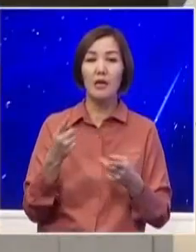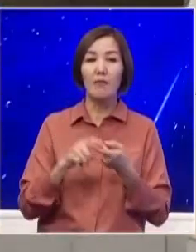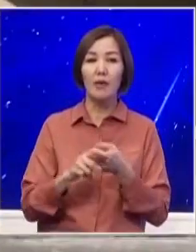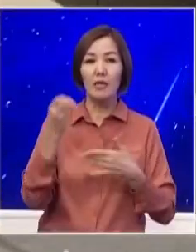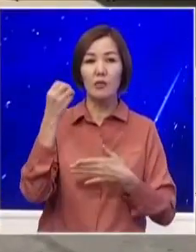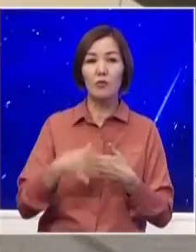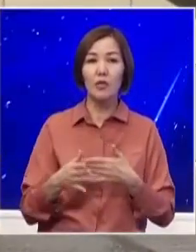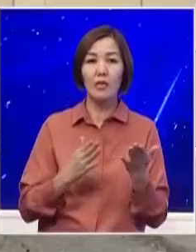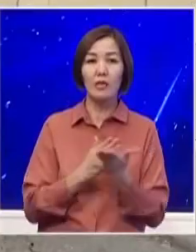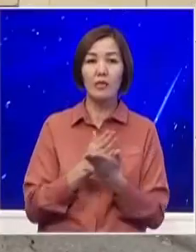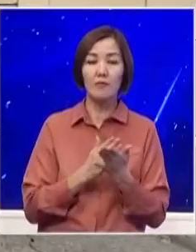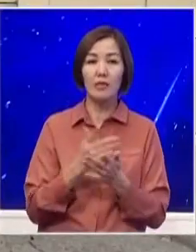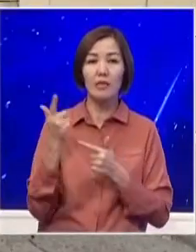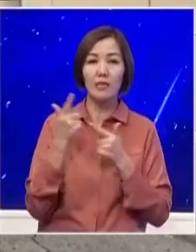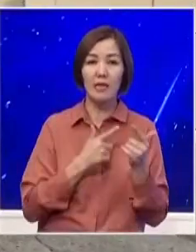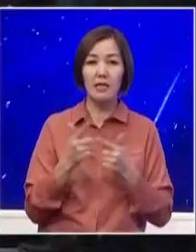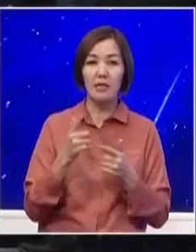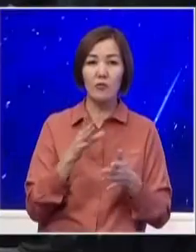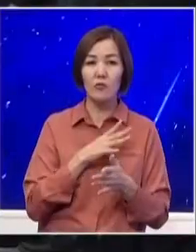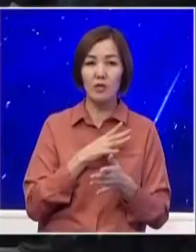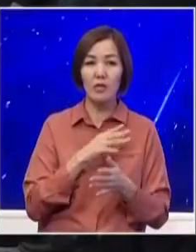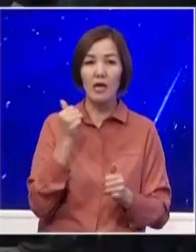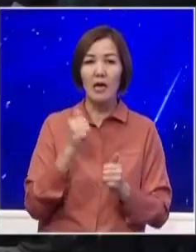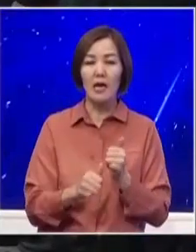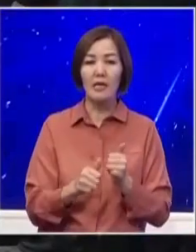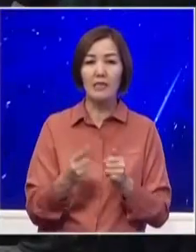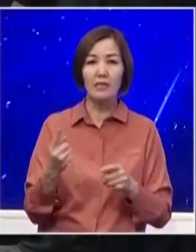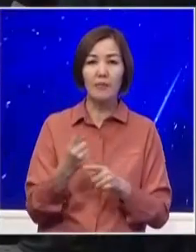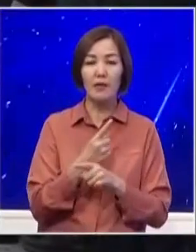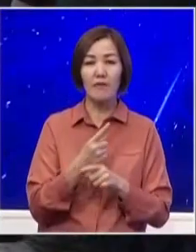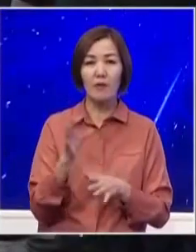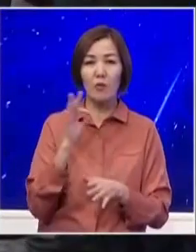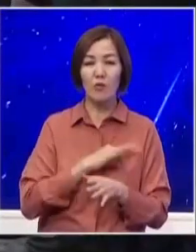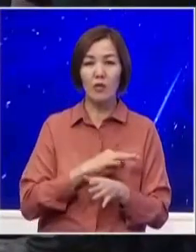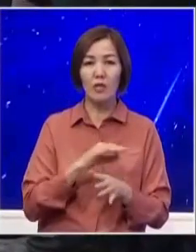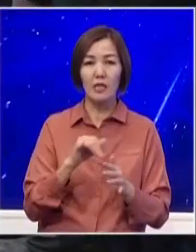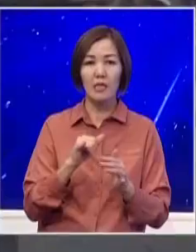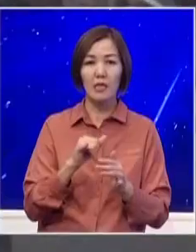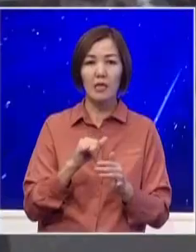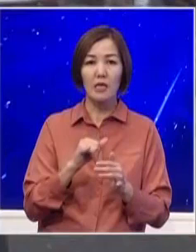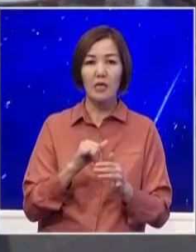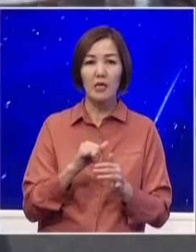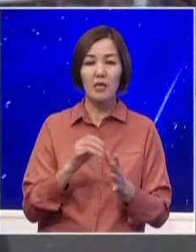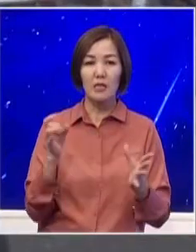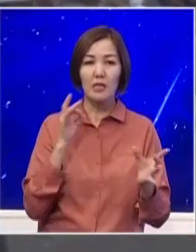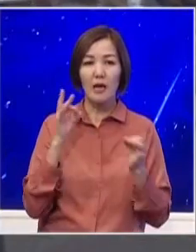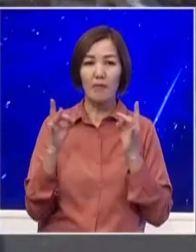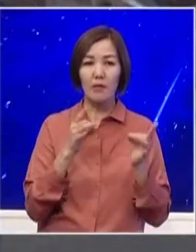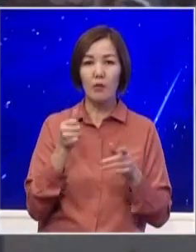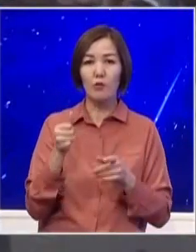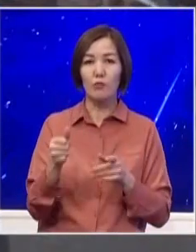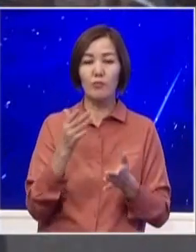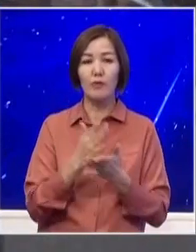орталығының қызметкерлері апатқа дайын екендерін көрсетті. Әрқайсында алғашқыда қолданатын дабыл жолдорбасы бар. Біріншіден біздің